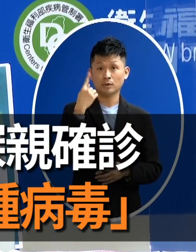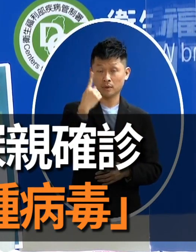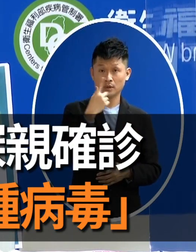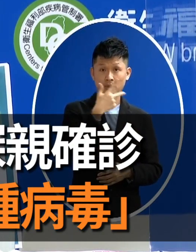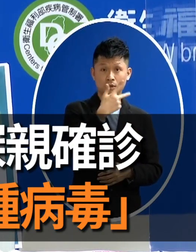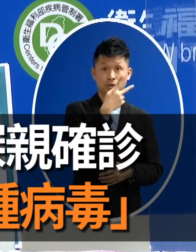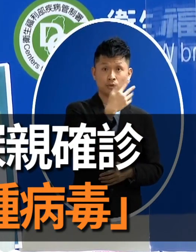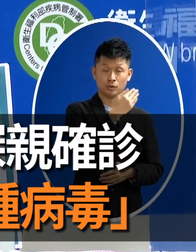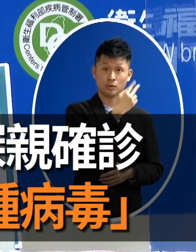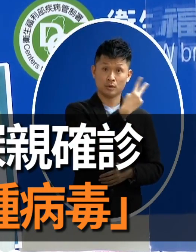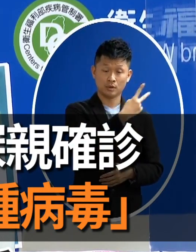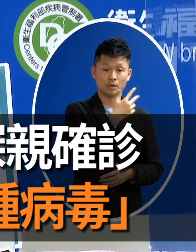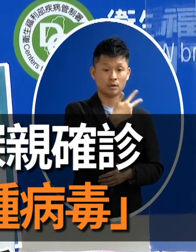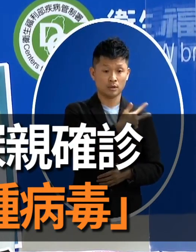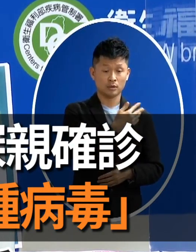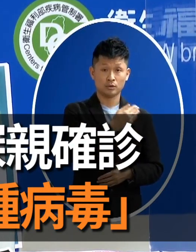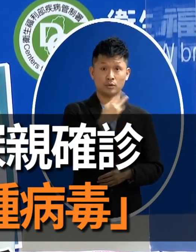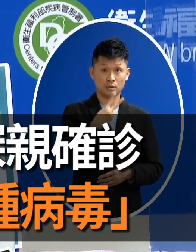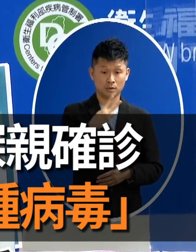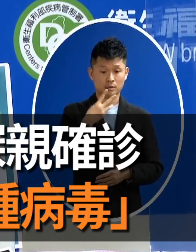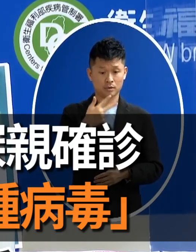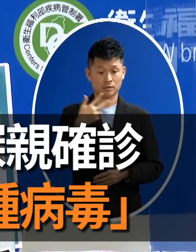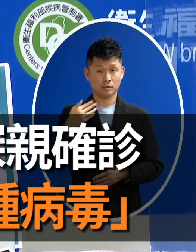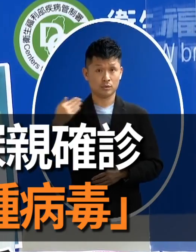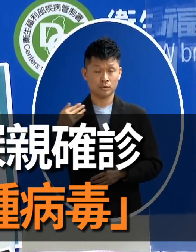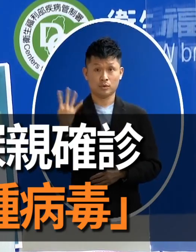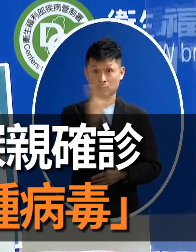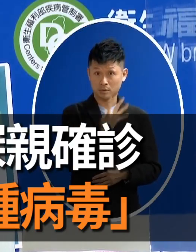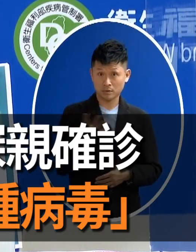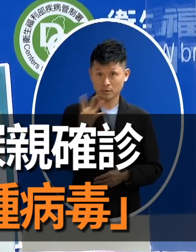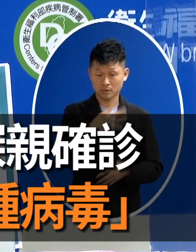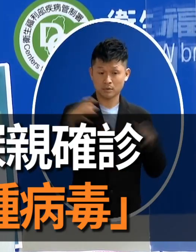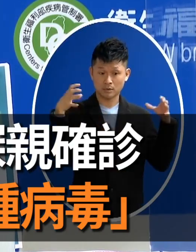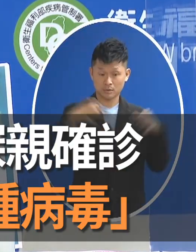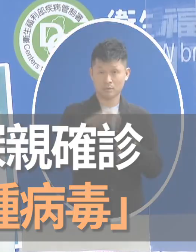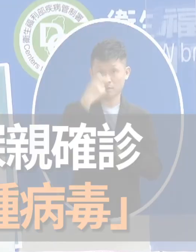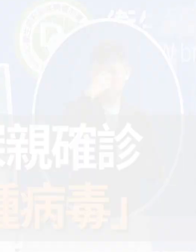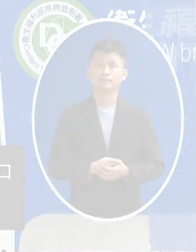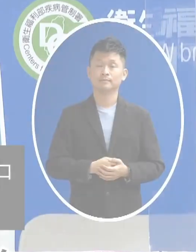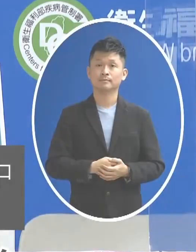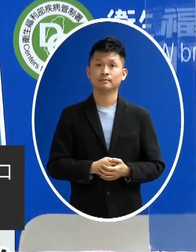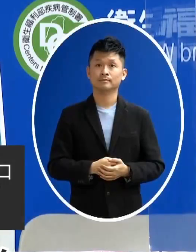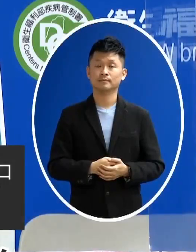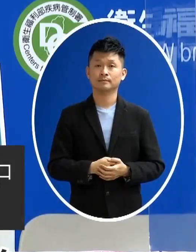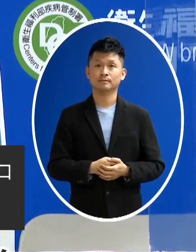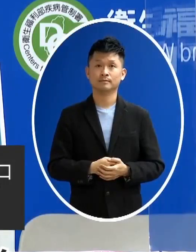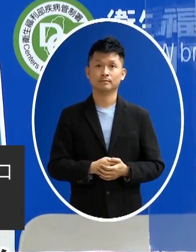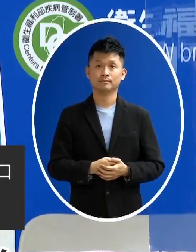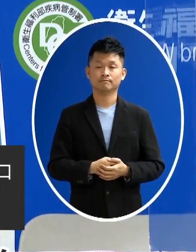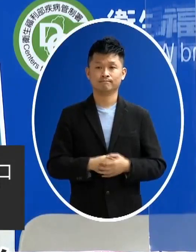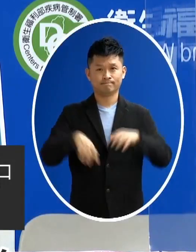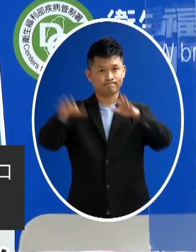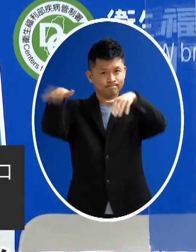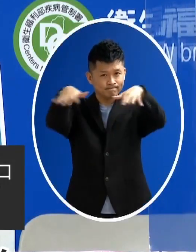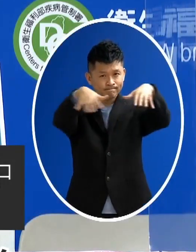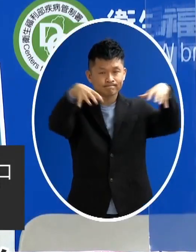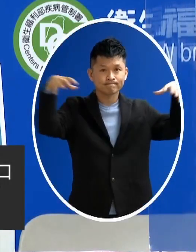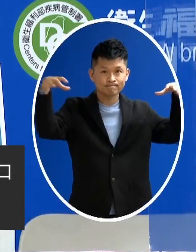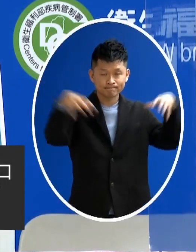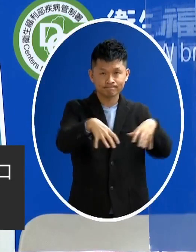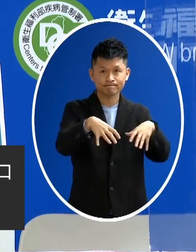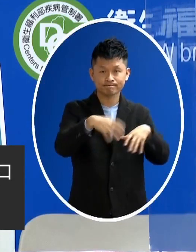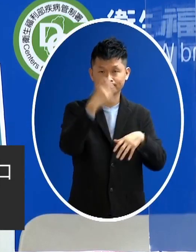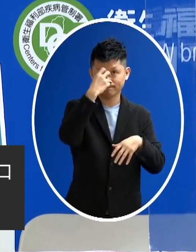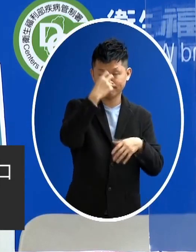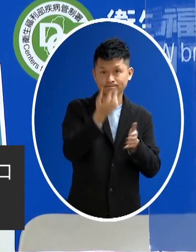793、799，那这些都在集中检疫所，所以相对的安全。全部要到集中检疫所前，